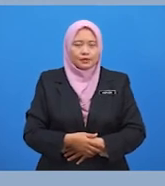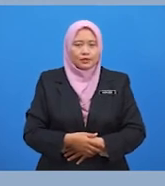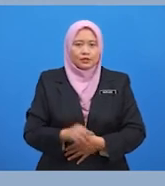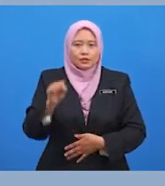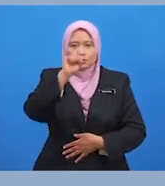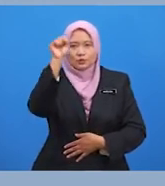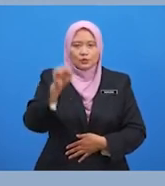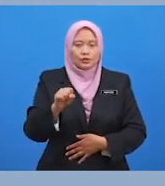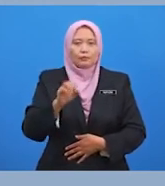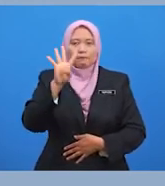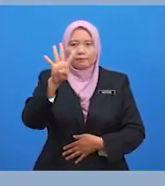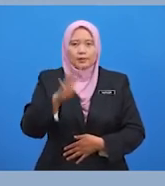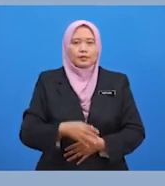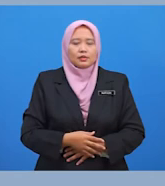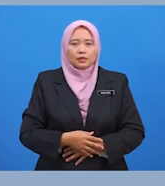Soalan keempat.